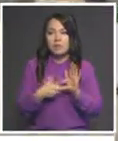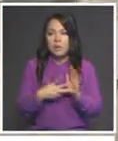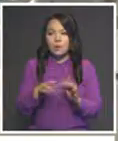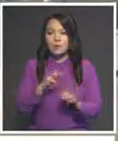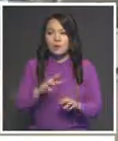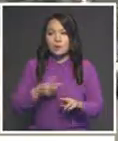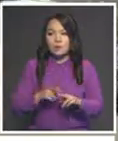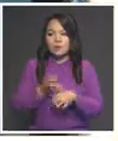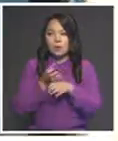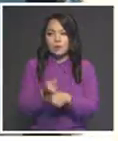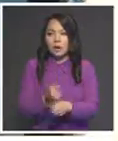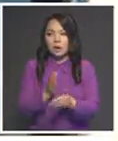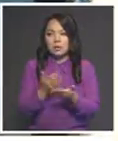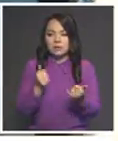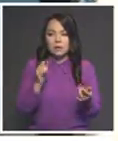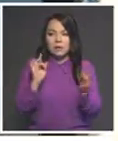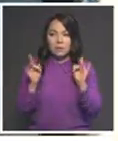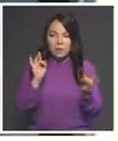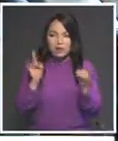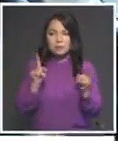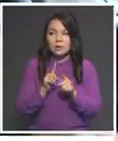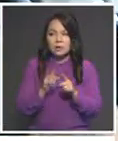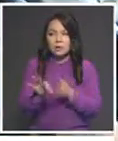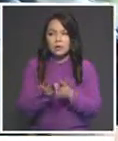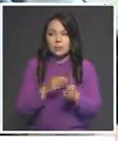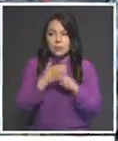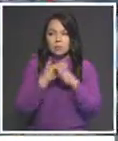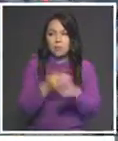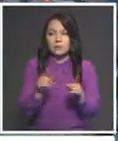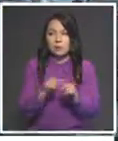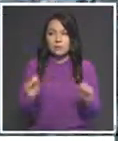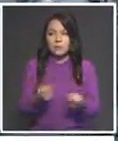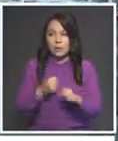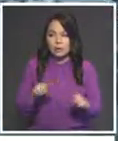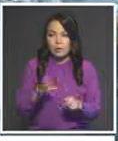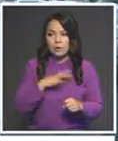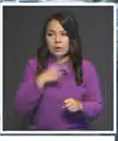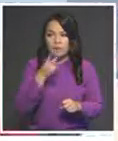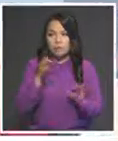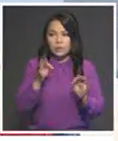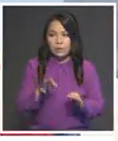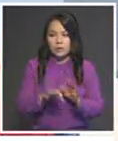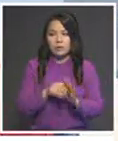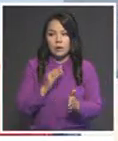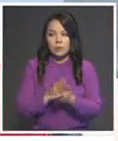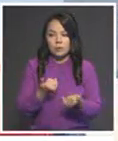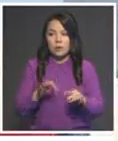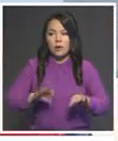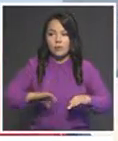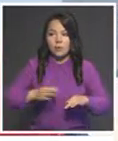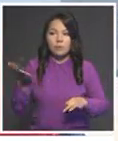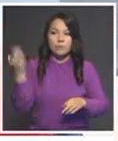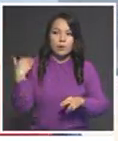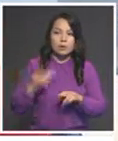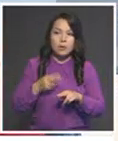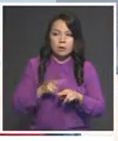дейін қысқартқан. Әсіресе дабыл қосқаннан кейін жедел жәрдемнің жылдамдығы тұрғындардың көңілінен шыға бастаған. Бұрынғы автокөліктерге қарағанда